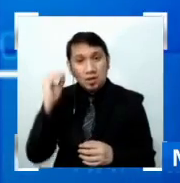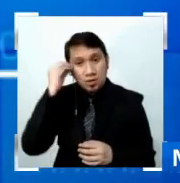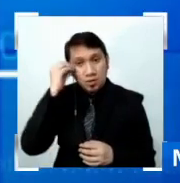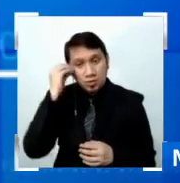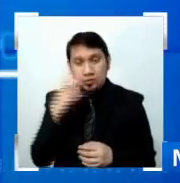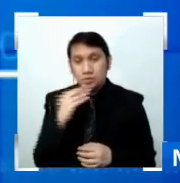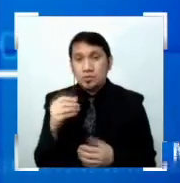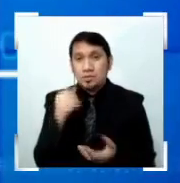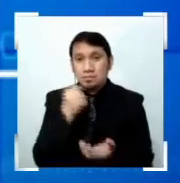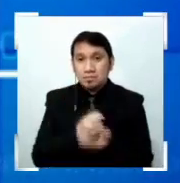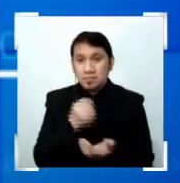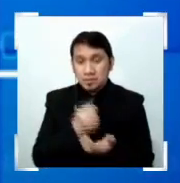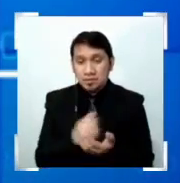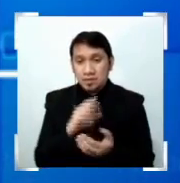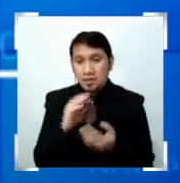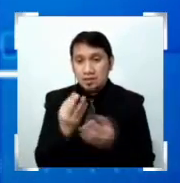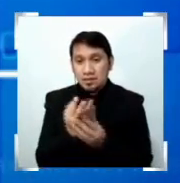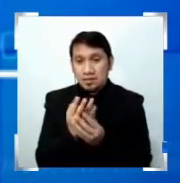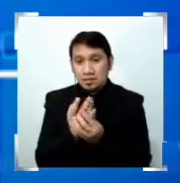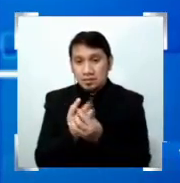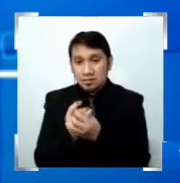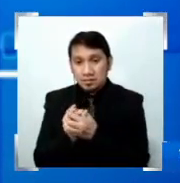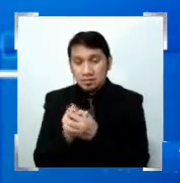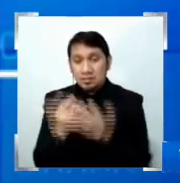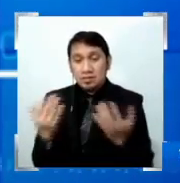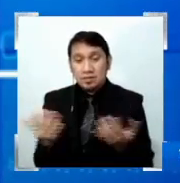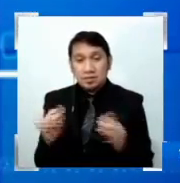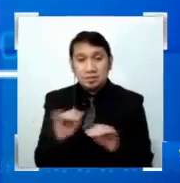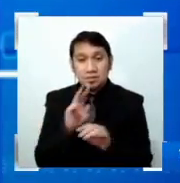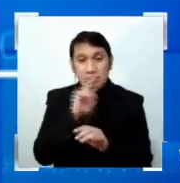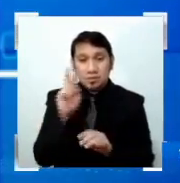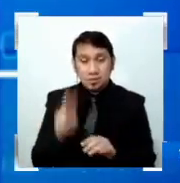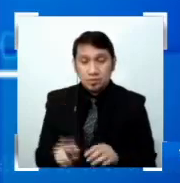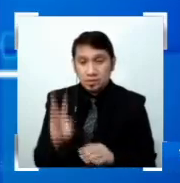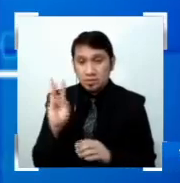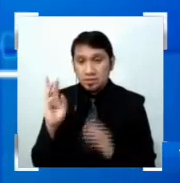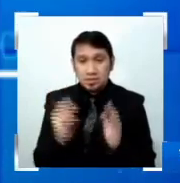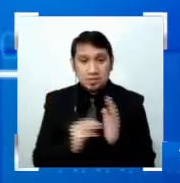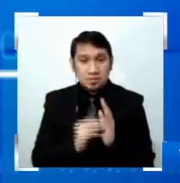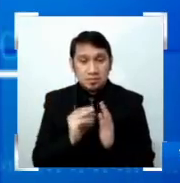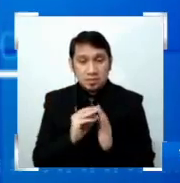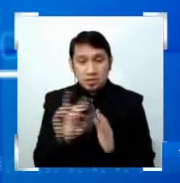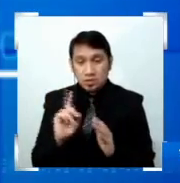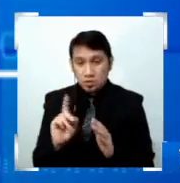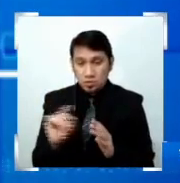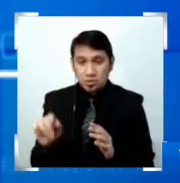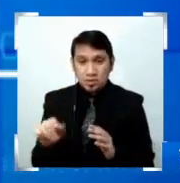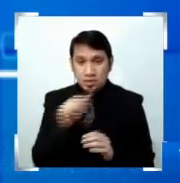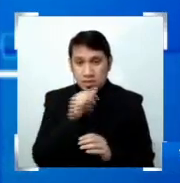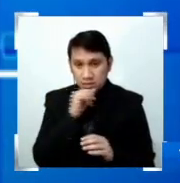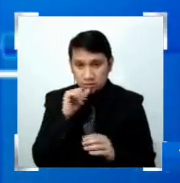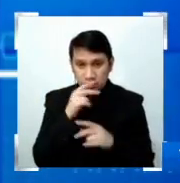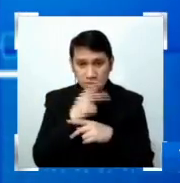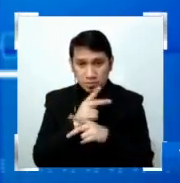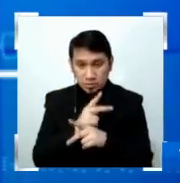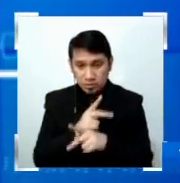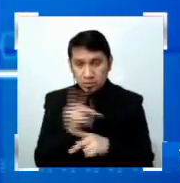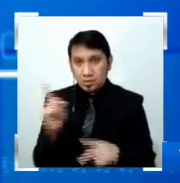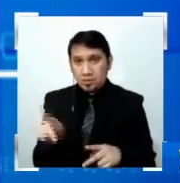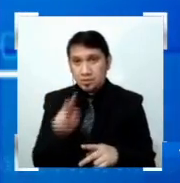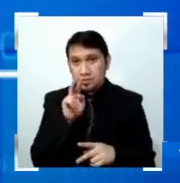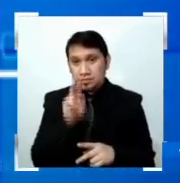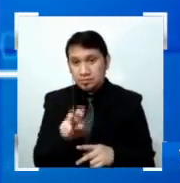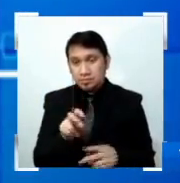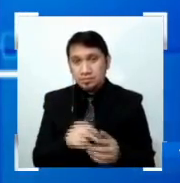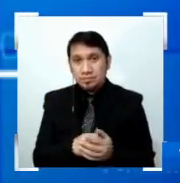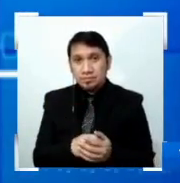luya ang nasamsam. Habang sa Valenzuela, 60 milyong pisong halaga ng smuggled agricultural products ang nabisto.